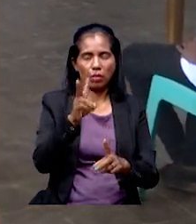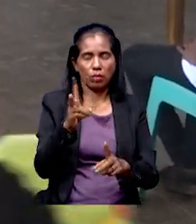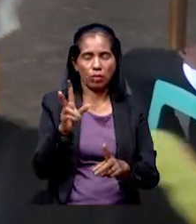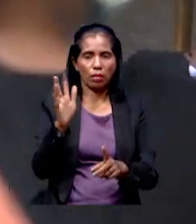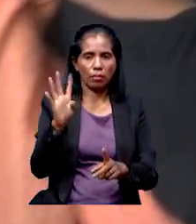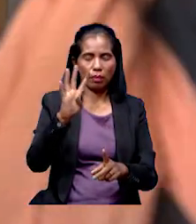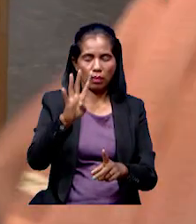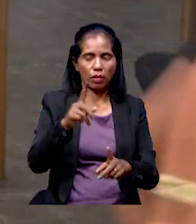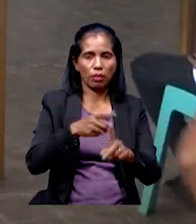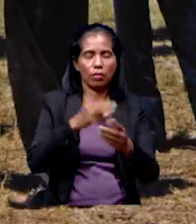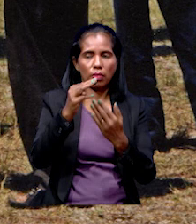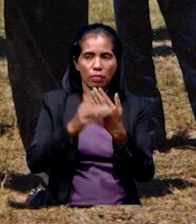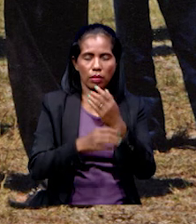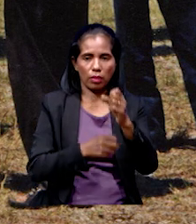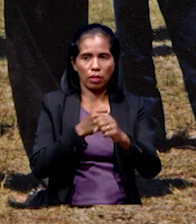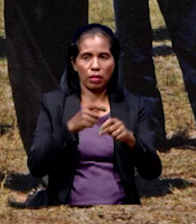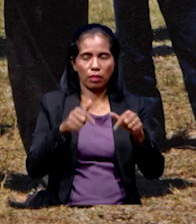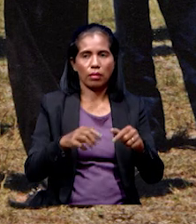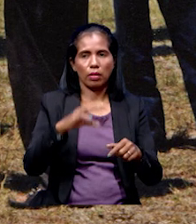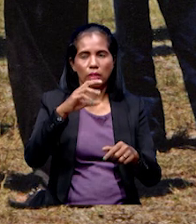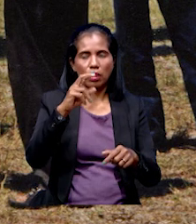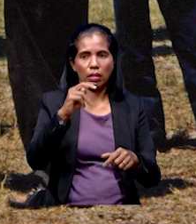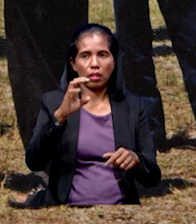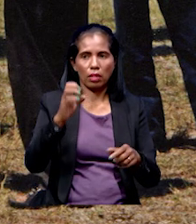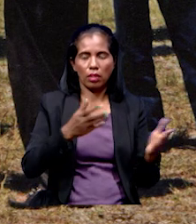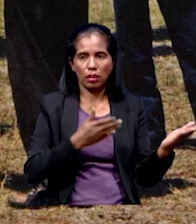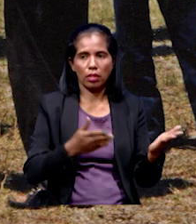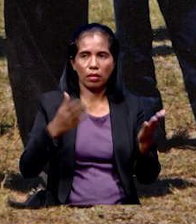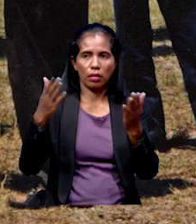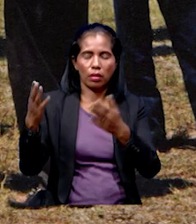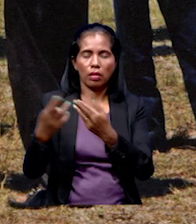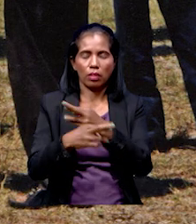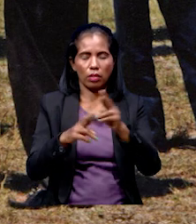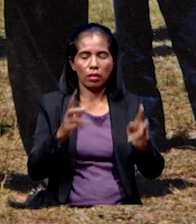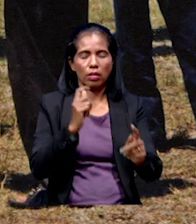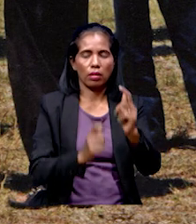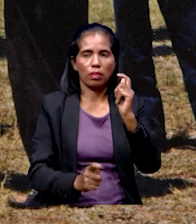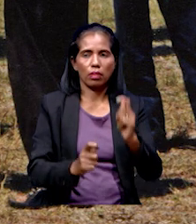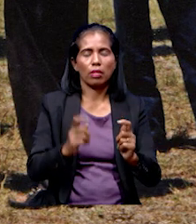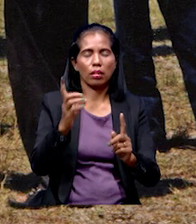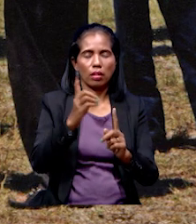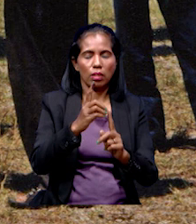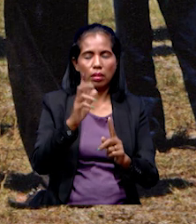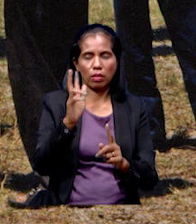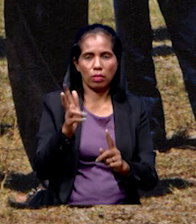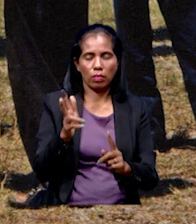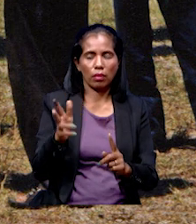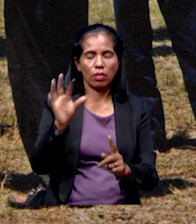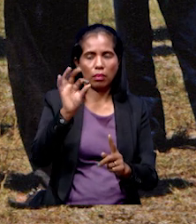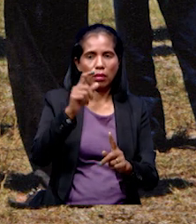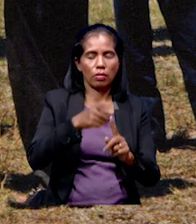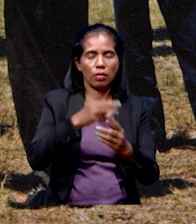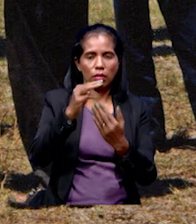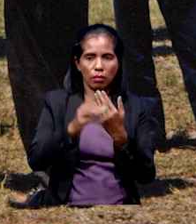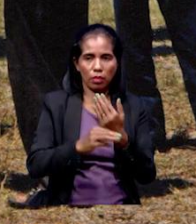hat fulang marsu tinang ne. Sene siharuka akta resultado sira ba tribunal rekursu ia lorong ronu resinsia fulang marsu